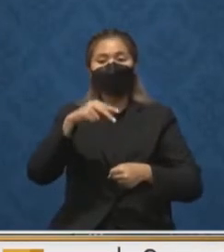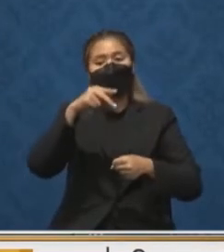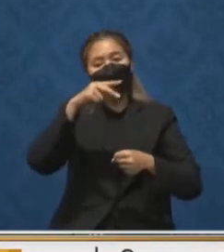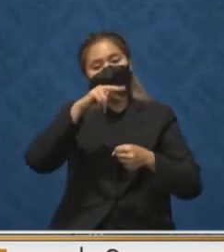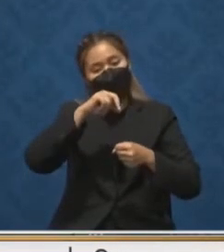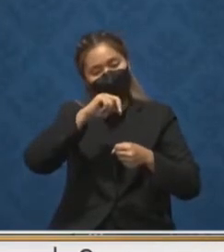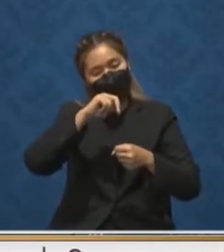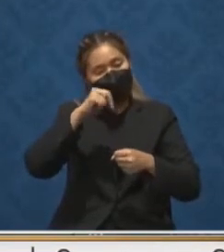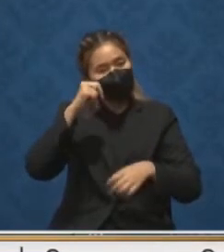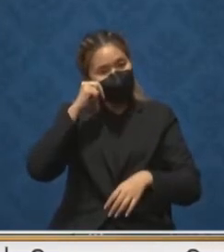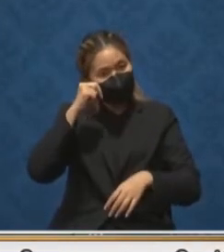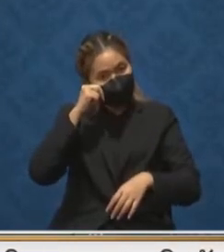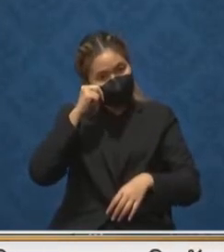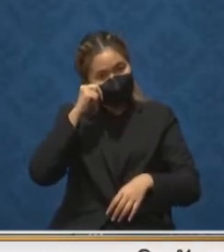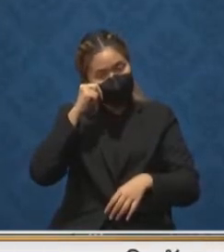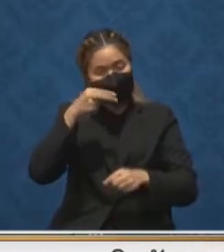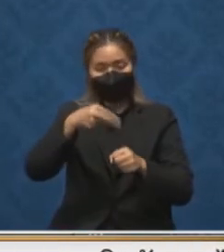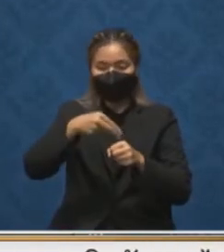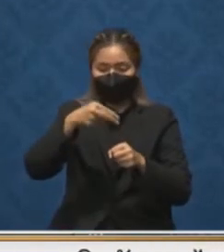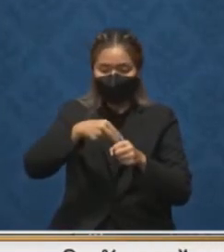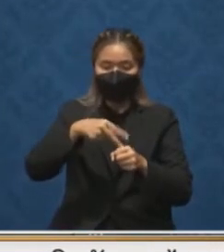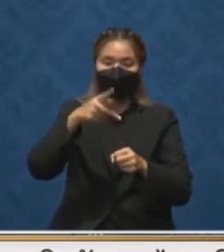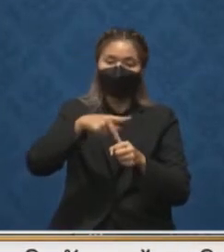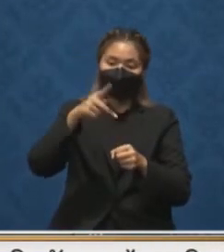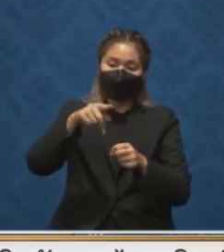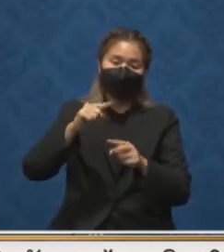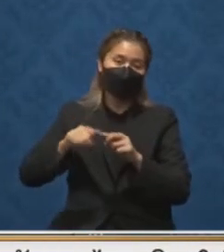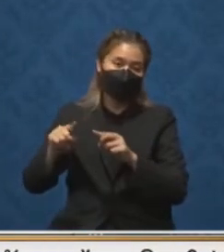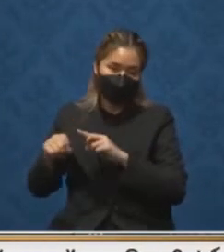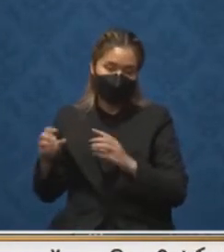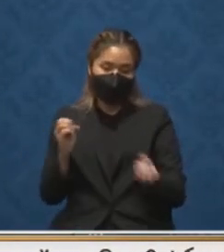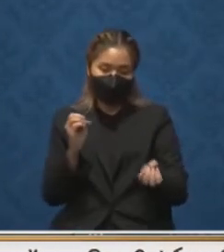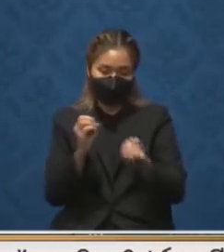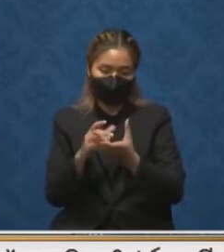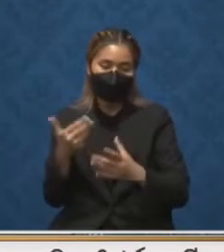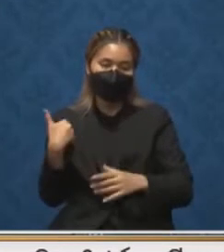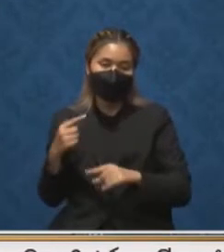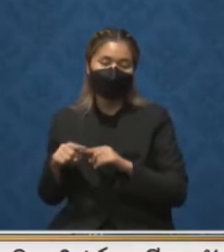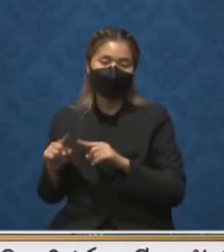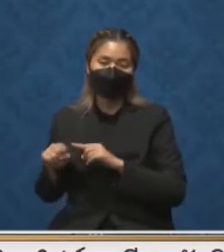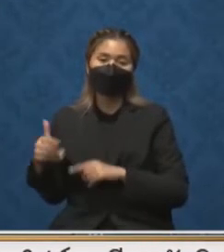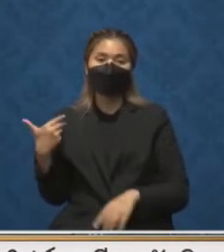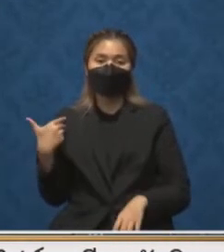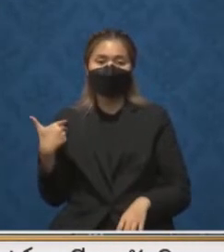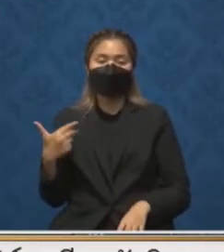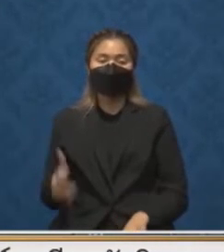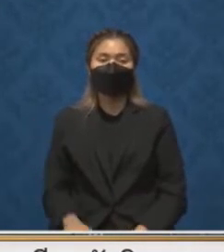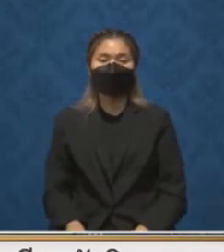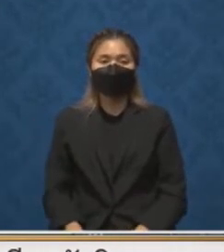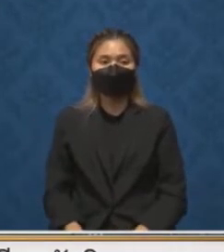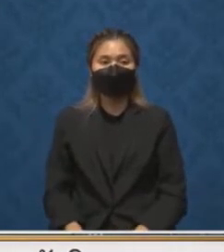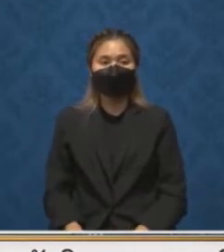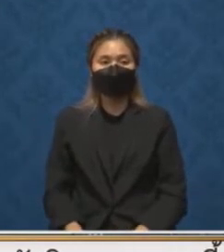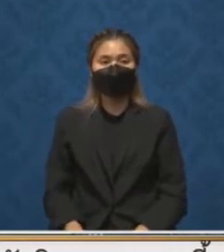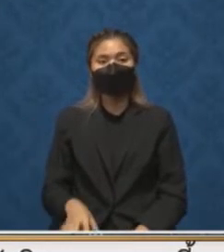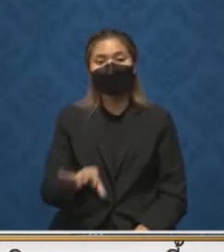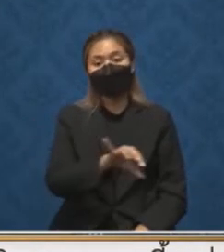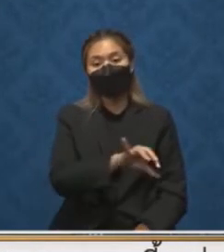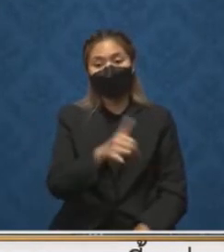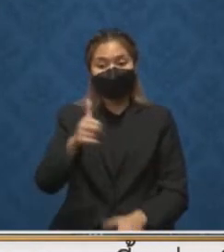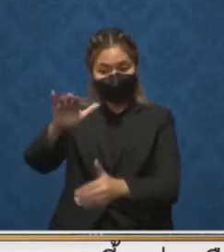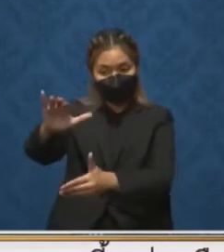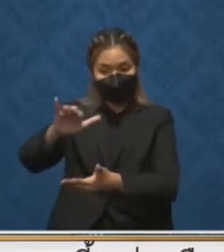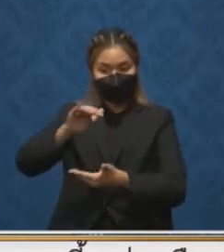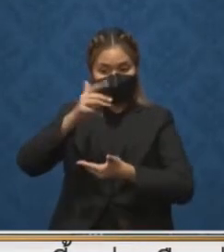จะใช้ให้มีตนทุนมากนแ่ไหน หอใช้มากน้แค่ไหนต้องคำนงถึงต้นทุนที่เรามี, ที่เราตองนำเข้า,